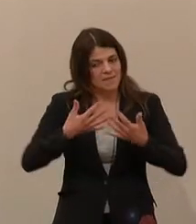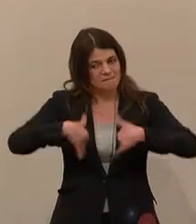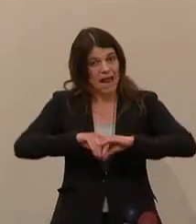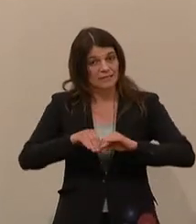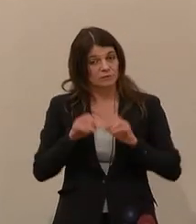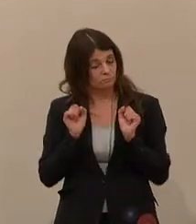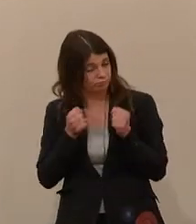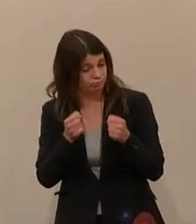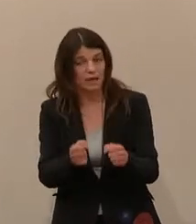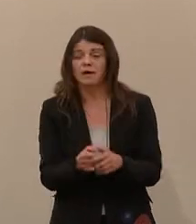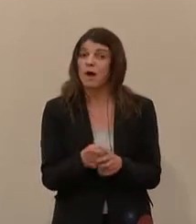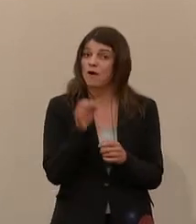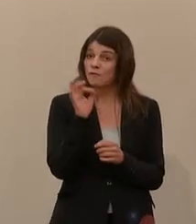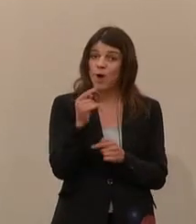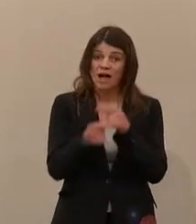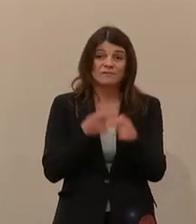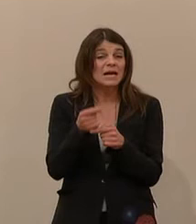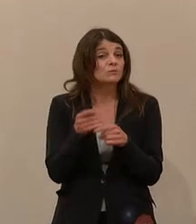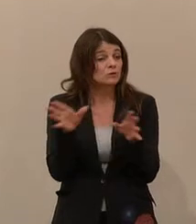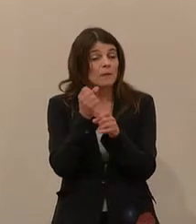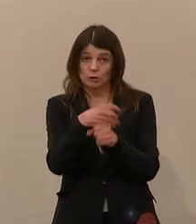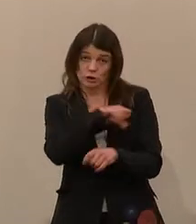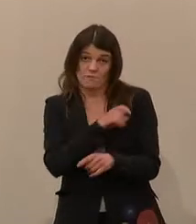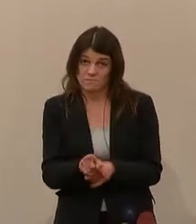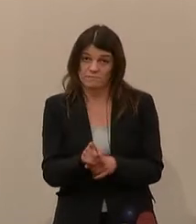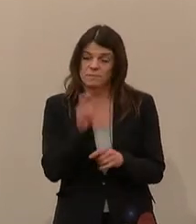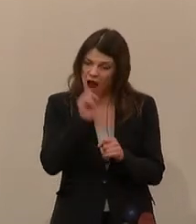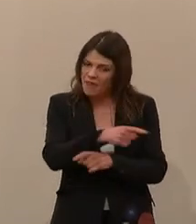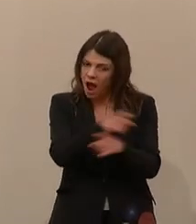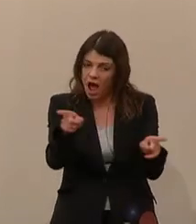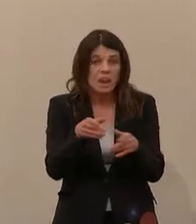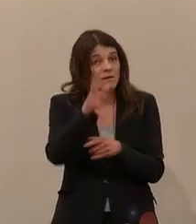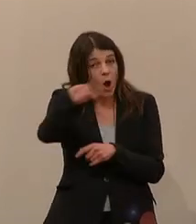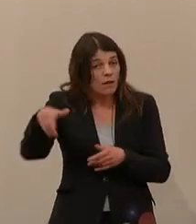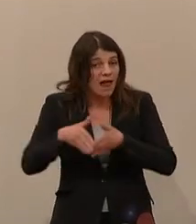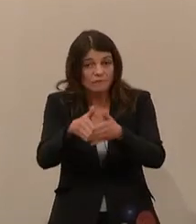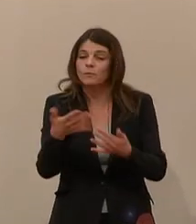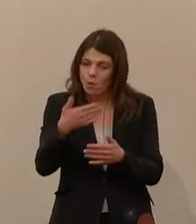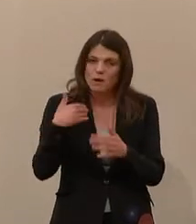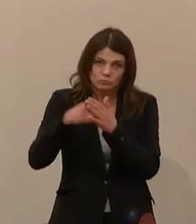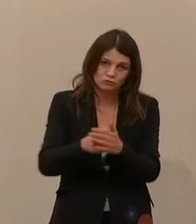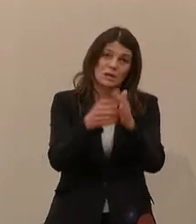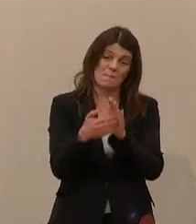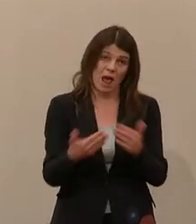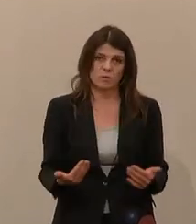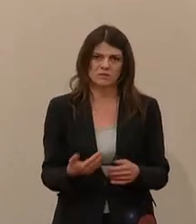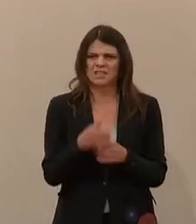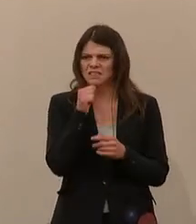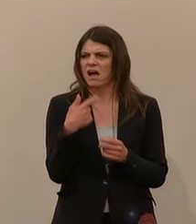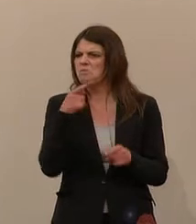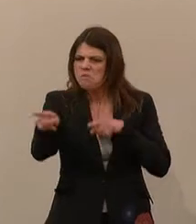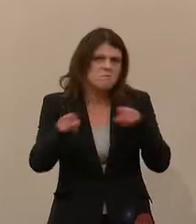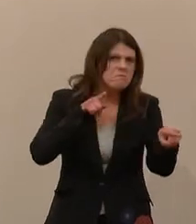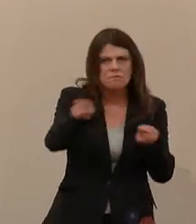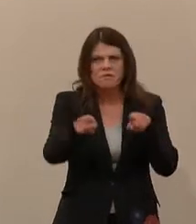der Entwicklungszusammenarbeit zu erzielen, um allen jenen zu helfen, die unsere Unterstützung brauchen. Verlieren wir uns nicht in